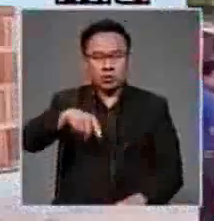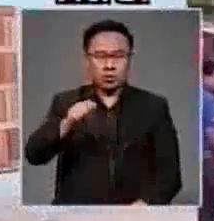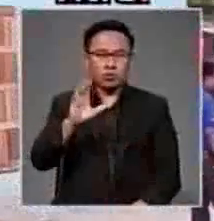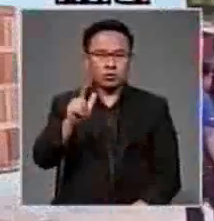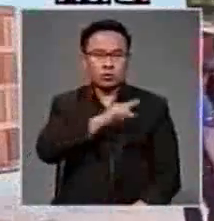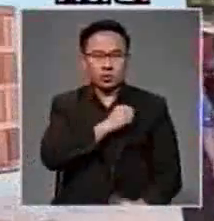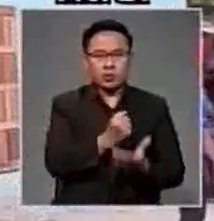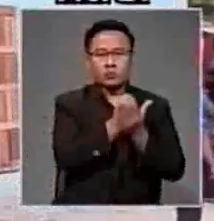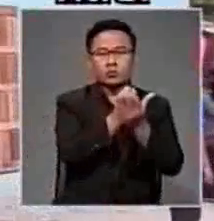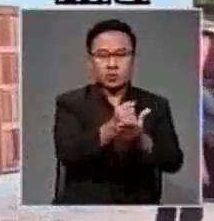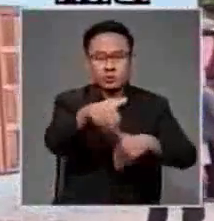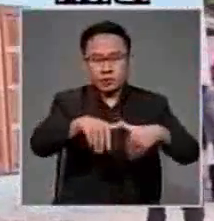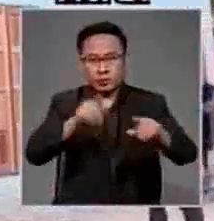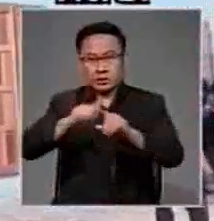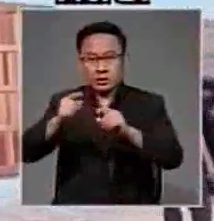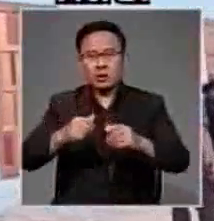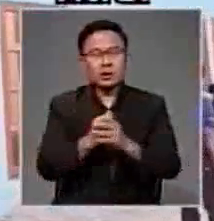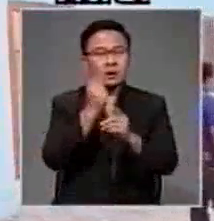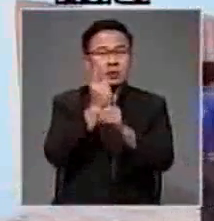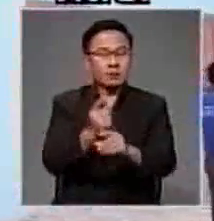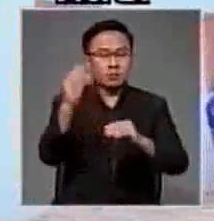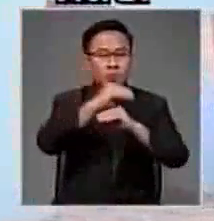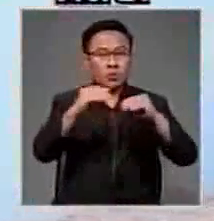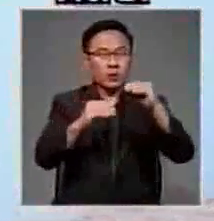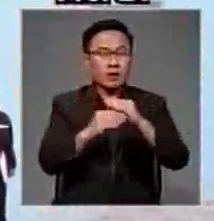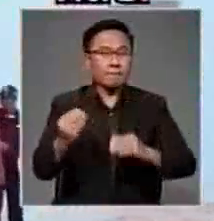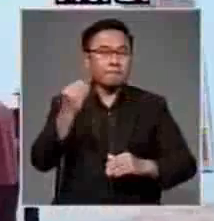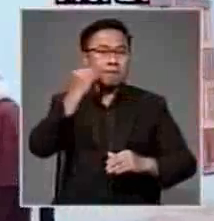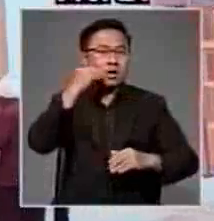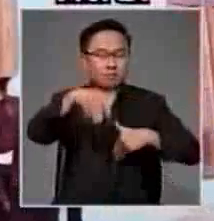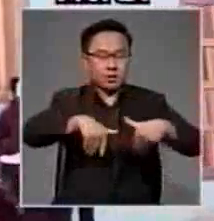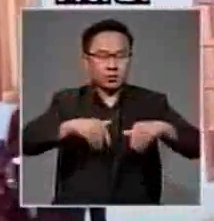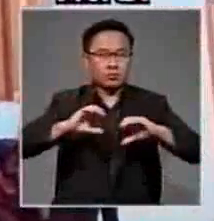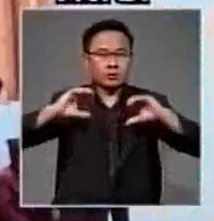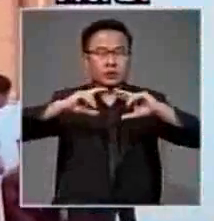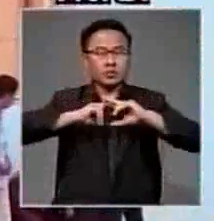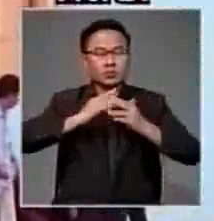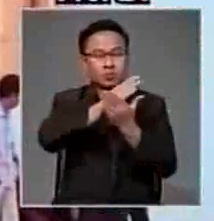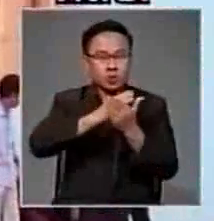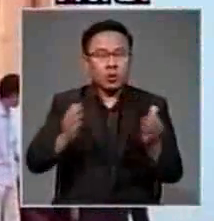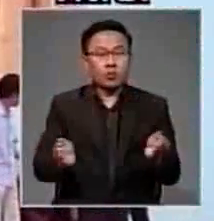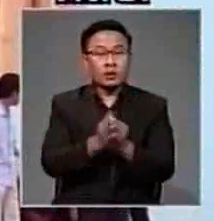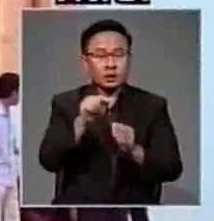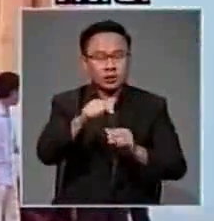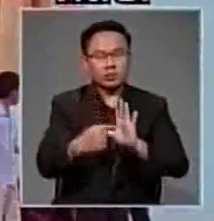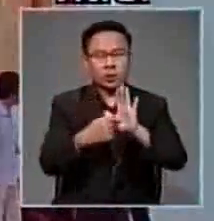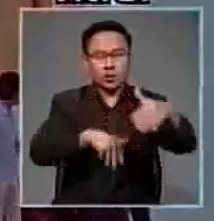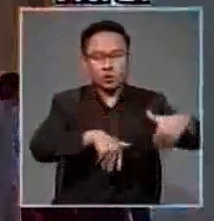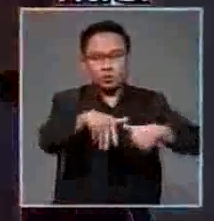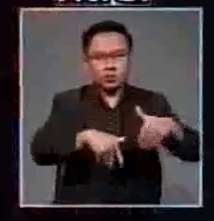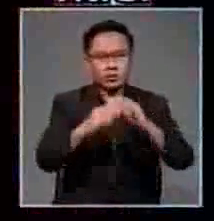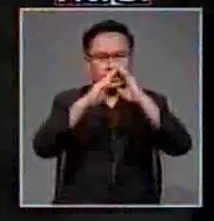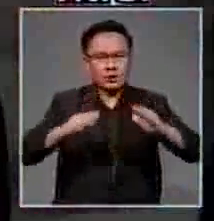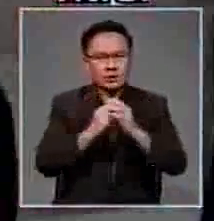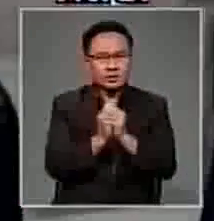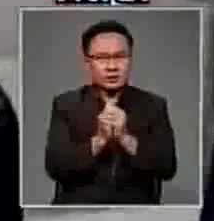รชุมชนองค์การมหาชนหรือว่าผอ.ช.ค่ะได้เข้ามาดำเนินการช่วยเหลือพี่น้องประชาชนภายใต้โครงการนะคะบ้านประชารัฐริมคลอง